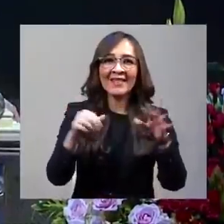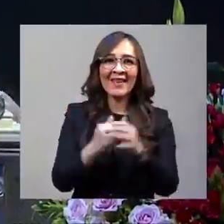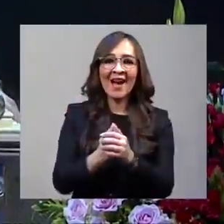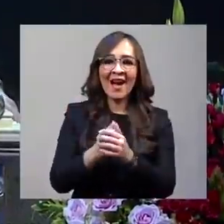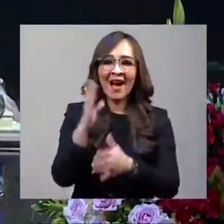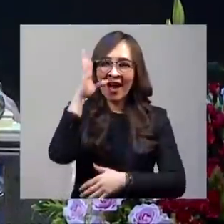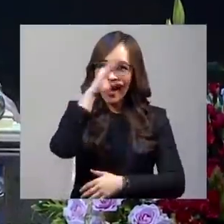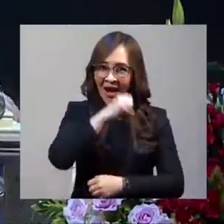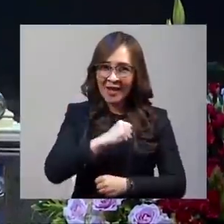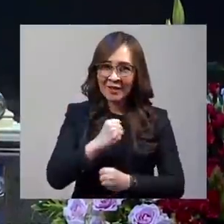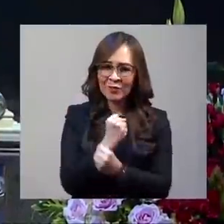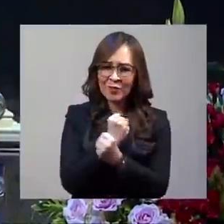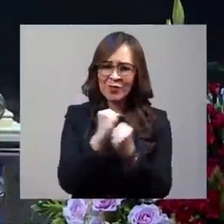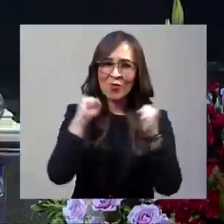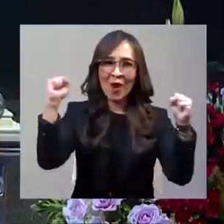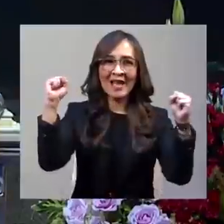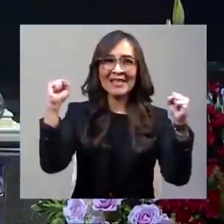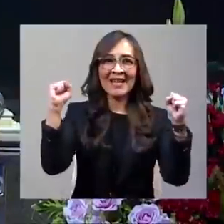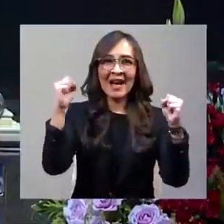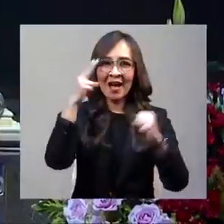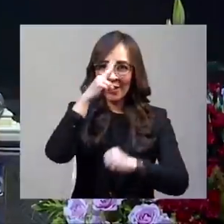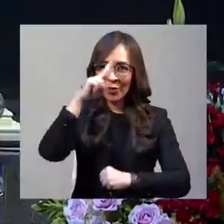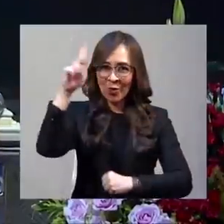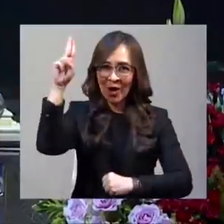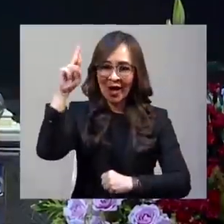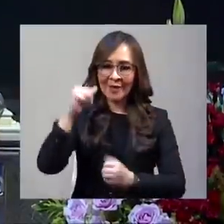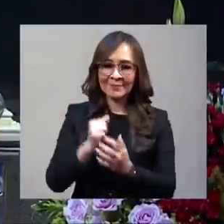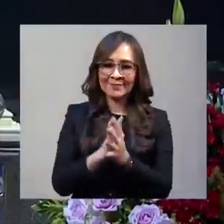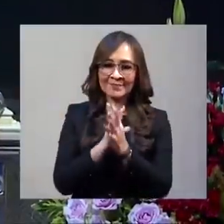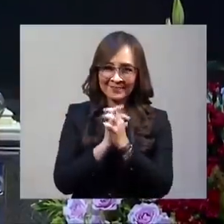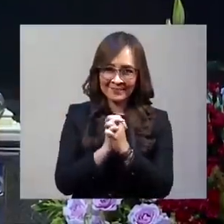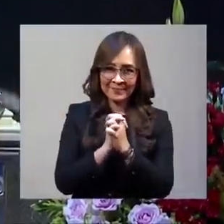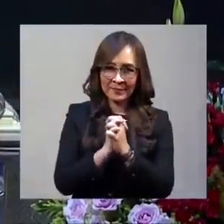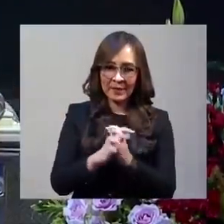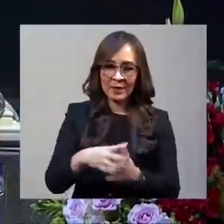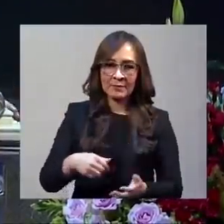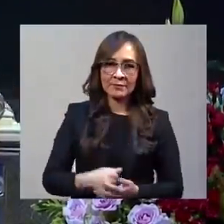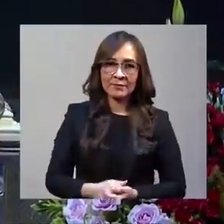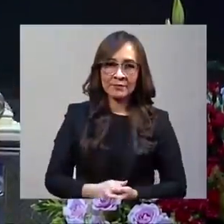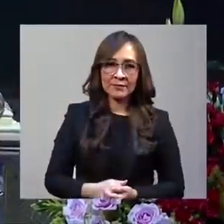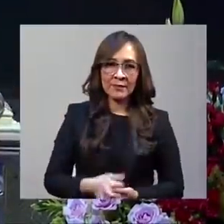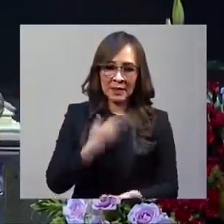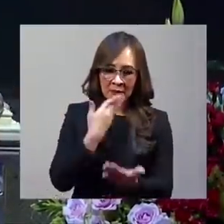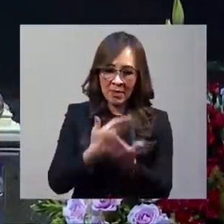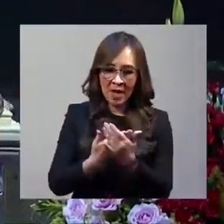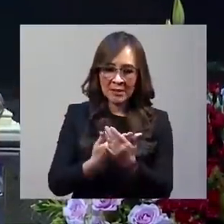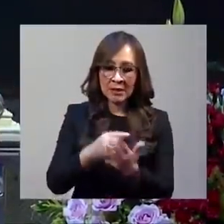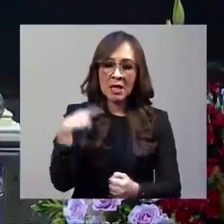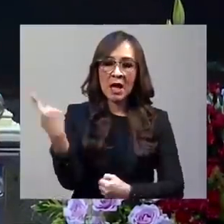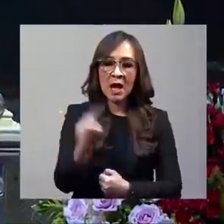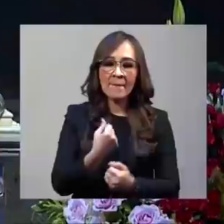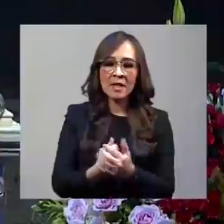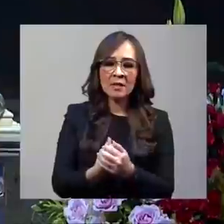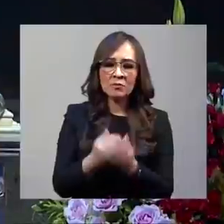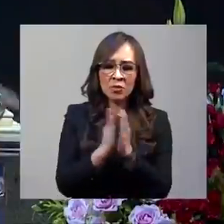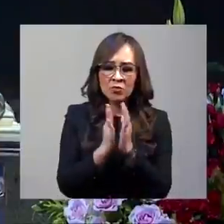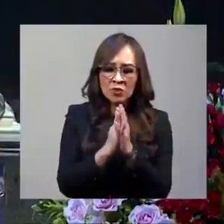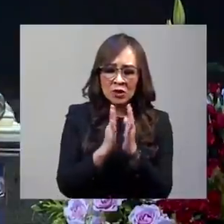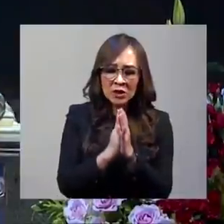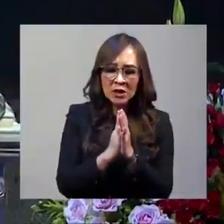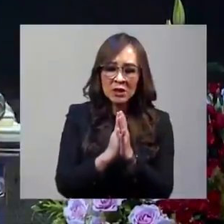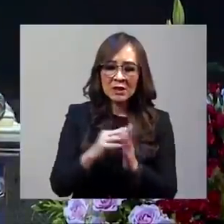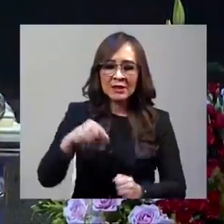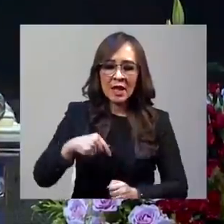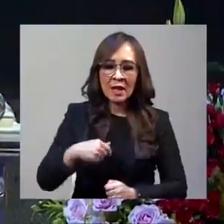hari kuasa Tuhan yang sempurna. Kita berdoa, Bapa terima kasih. Kami memuji-muji Tuhan saatnya kami menerima